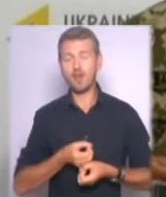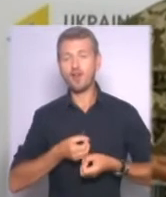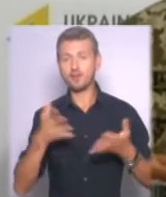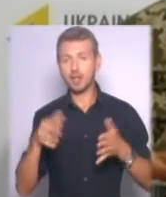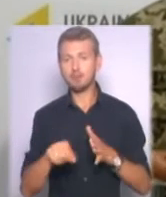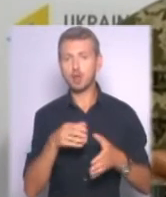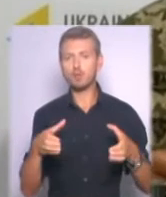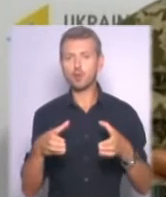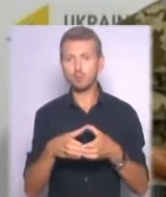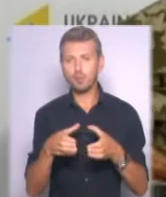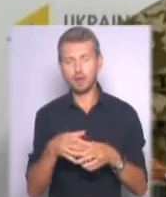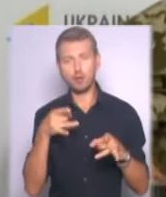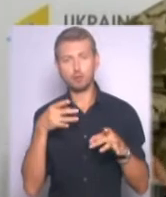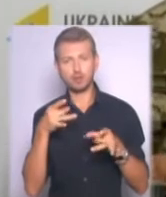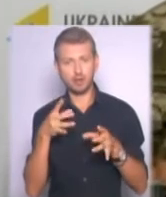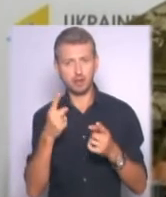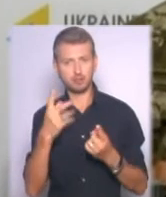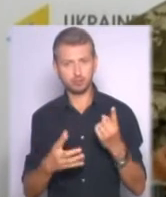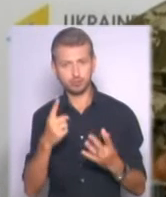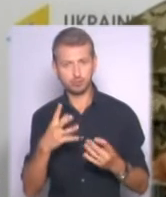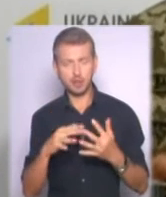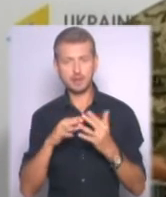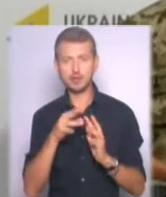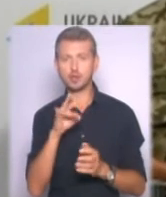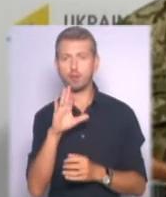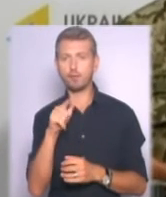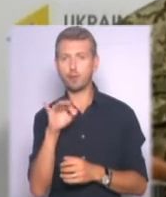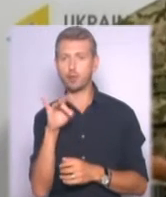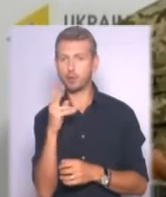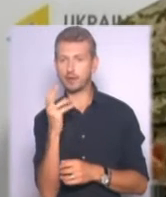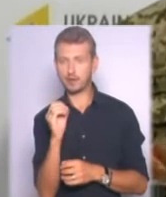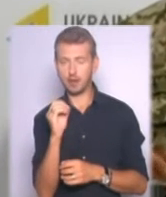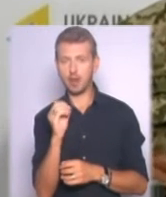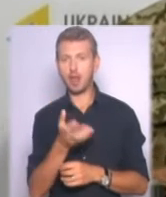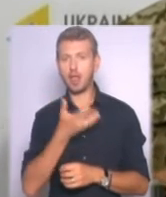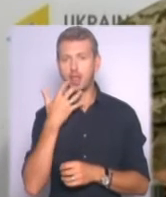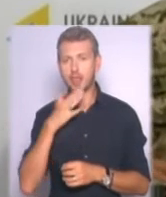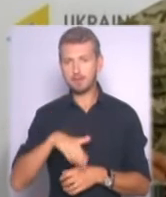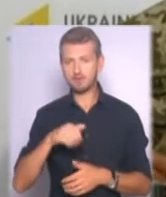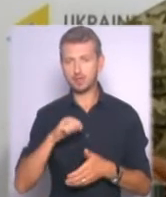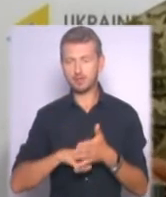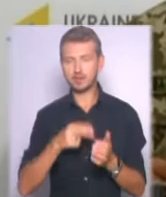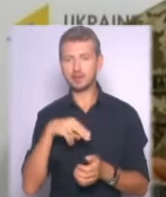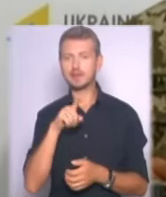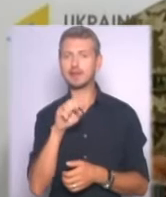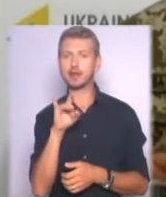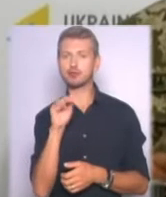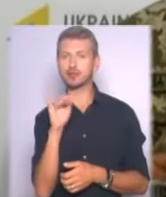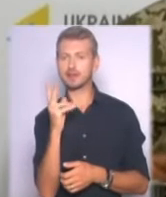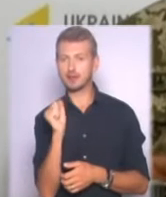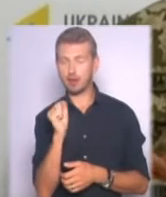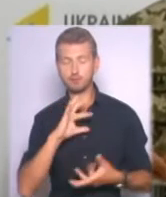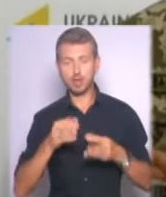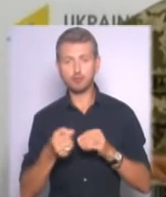великокаліберними запалювальними набоями селище Новгородське, що на південь від Дзержинська. Внаслідок